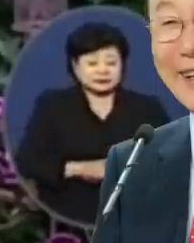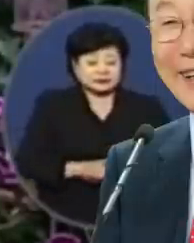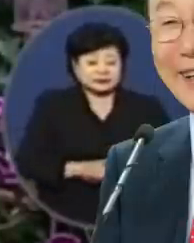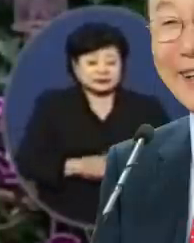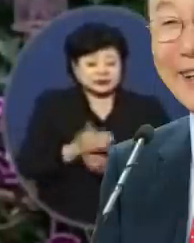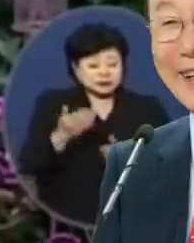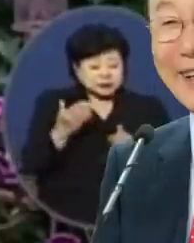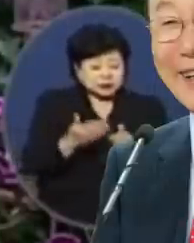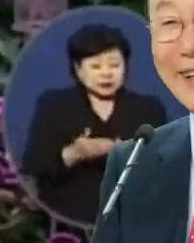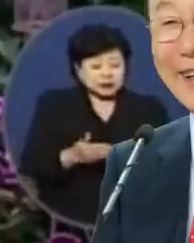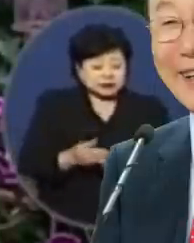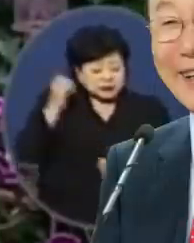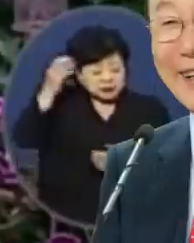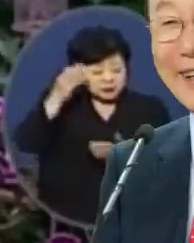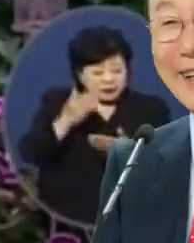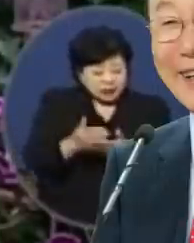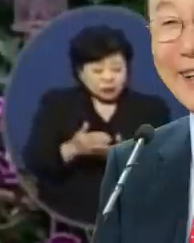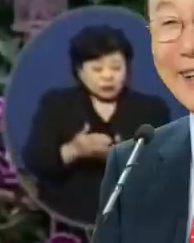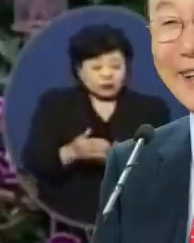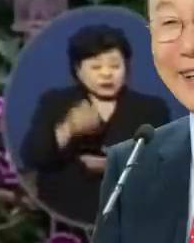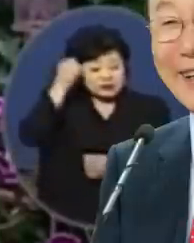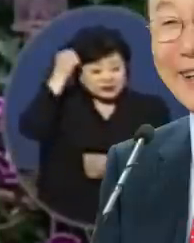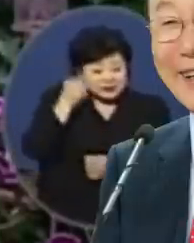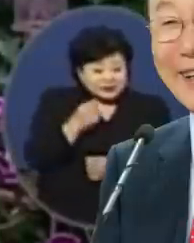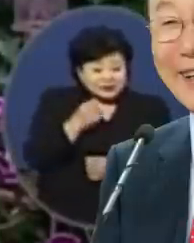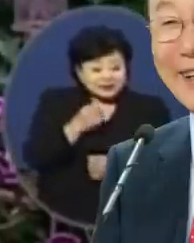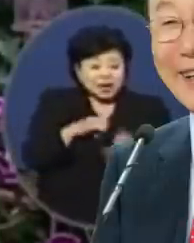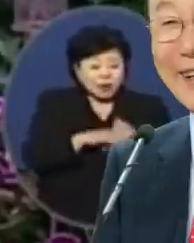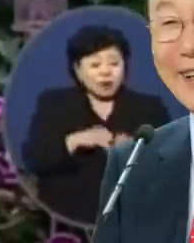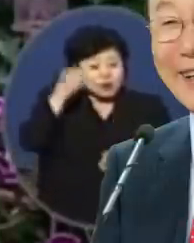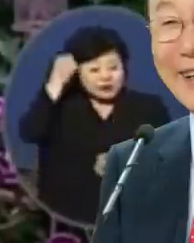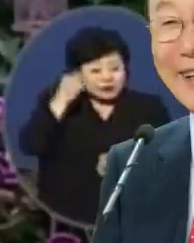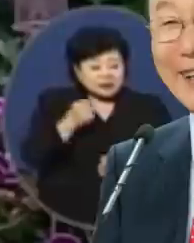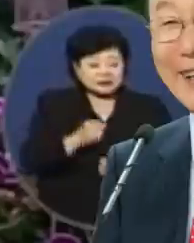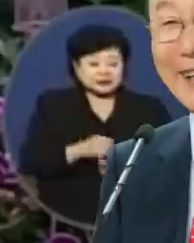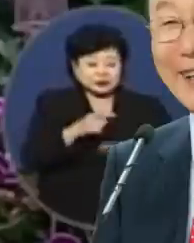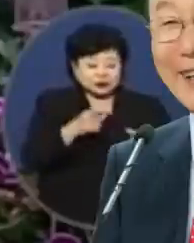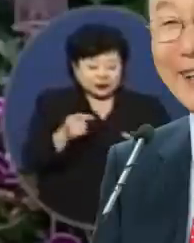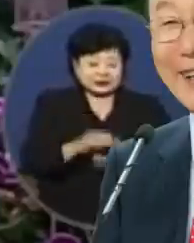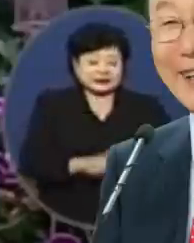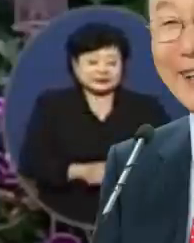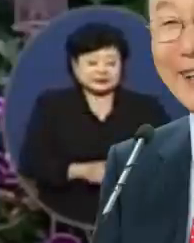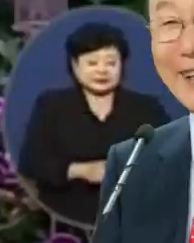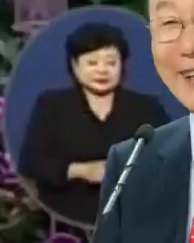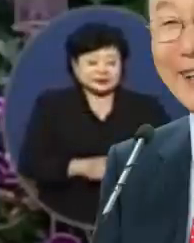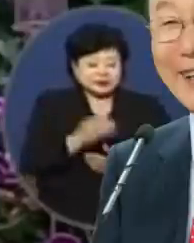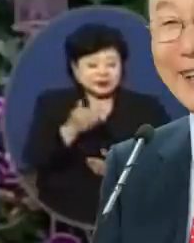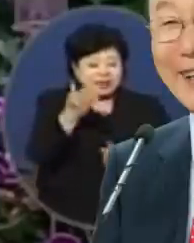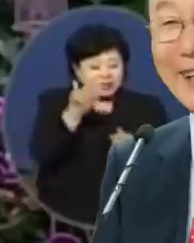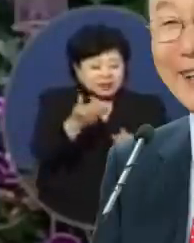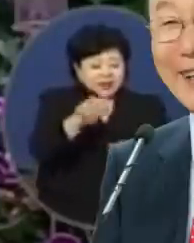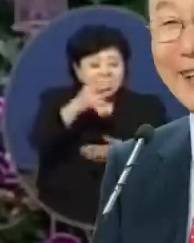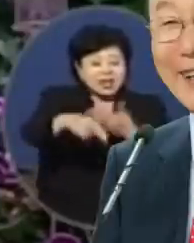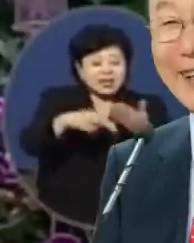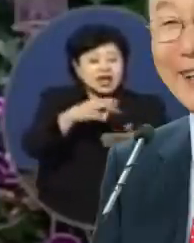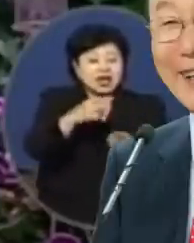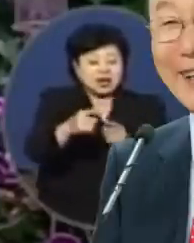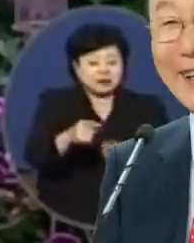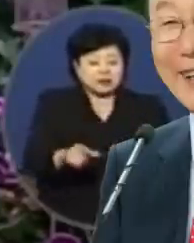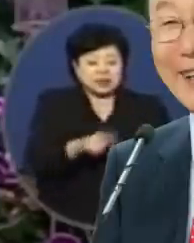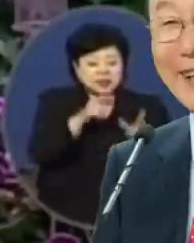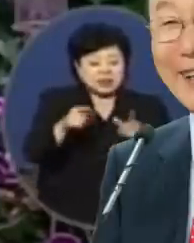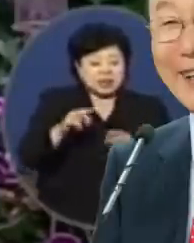이건 여러분께서 절대 잊으면 안 돼요. 꼭 기억하세요. 같이 읽으십시다. 그들에게 이르시기를